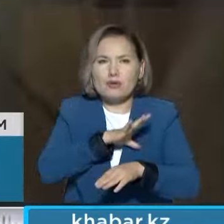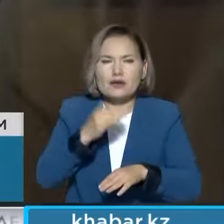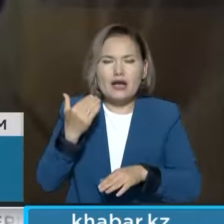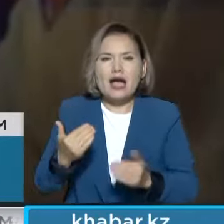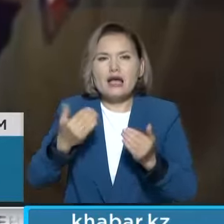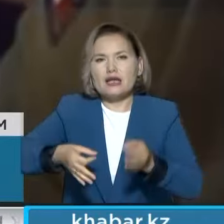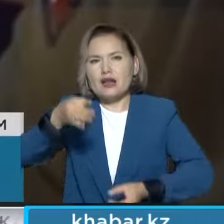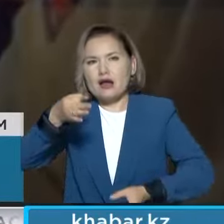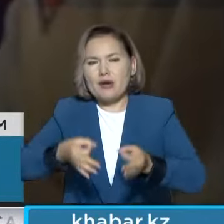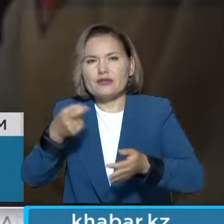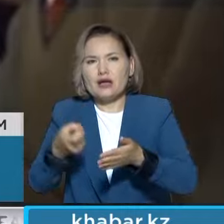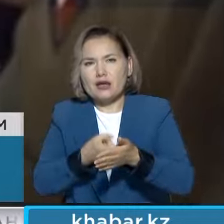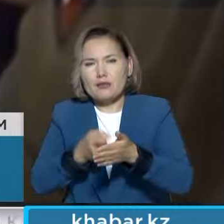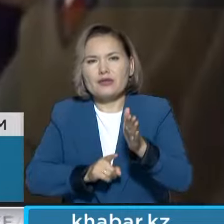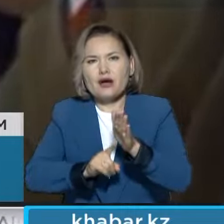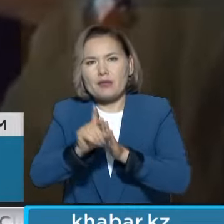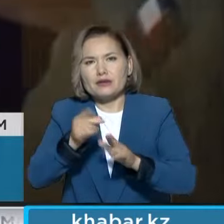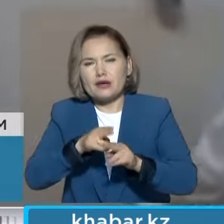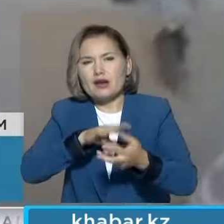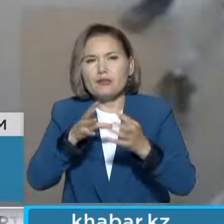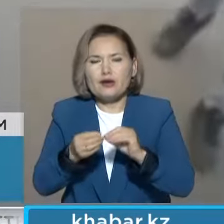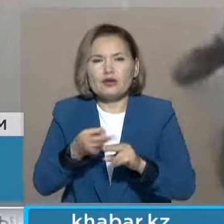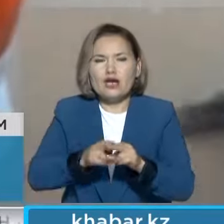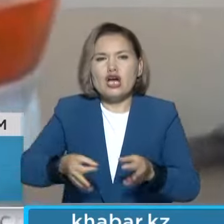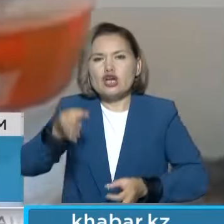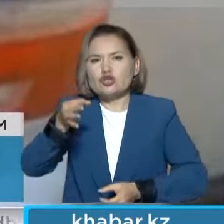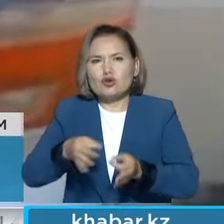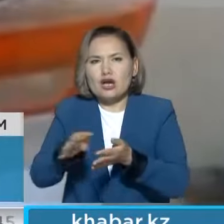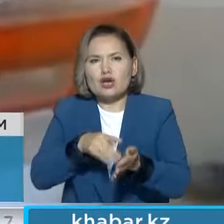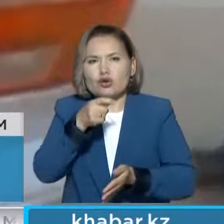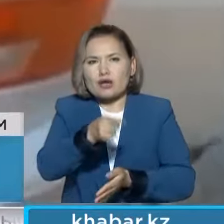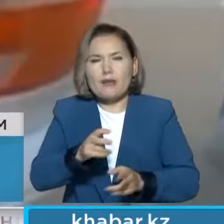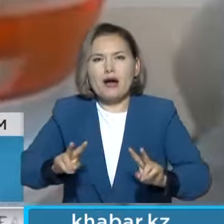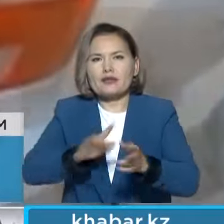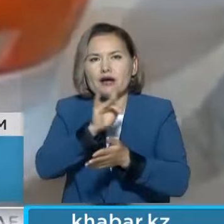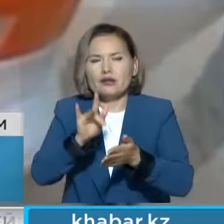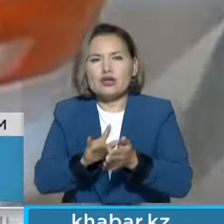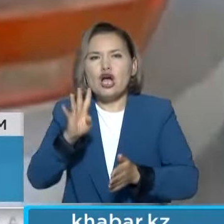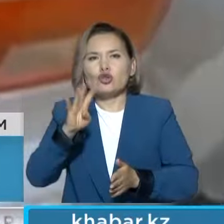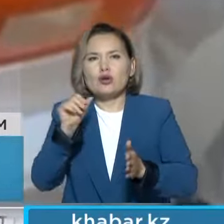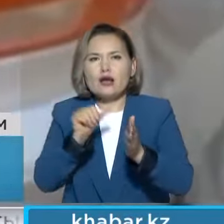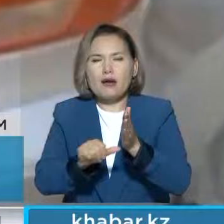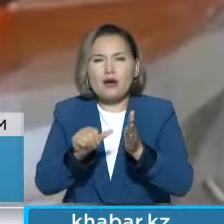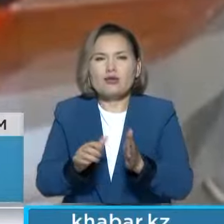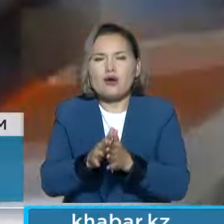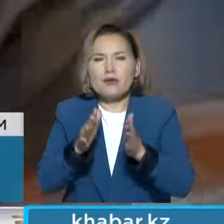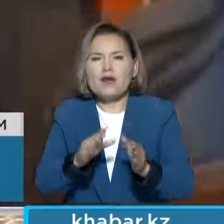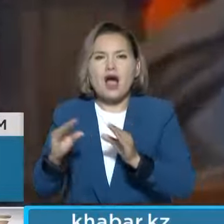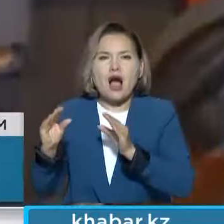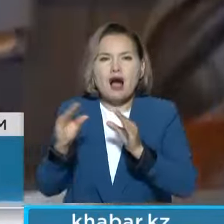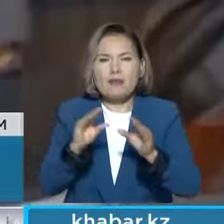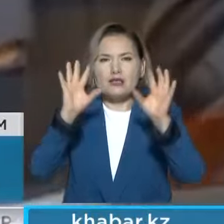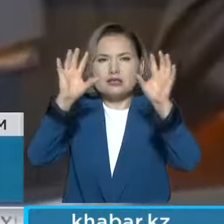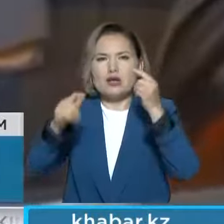үлгерген. Қазір істің мән-жайы анықталып жатыр, кейбірінің ісі сотқа жолданған. Ал Астанада 460-тан астам